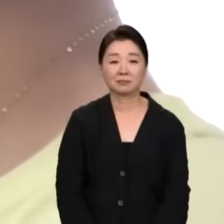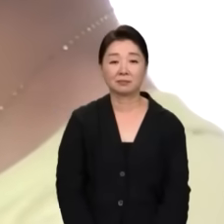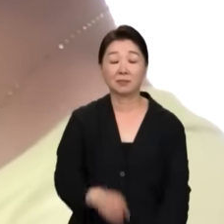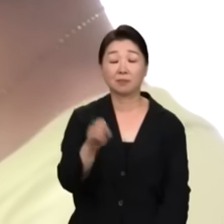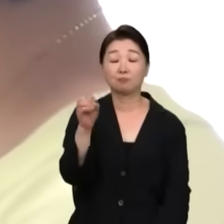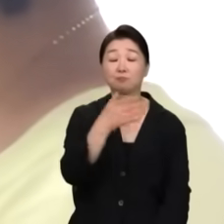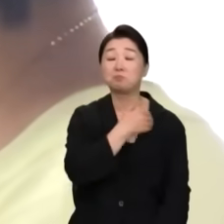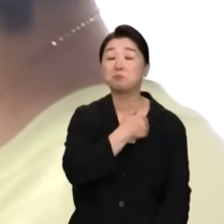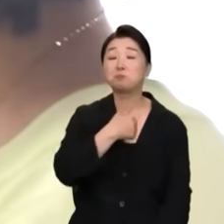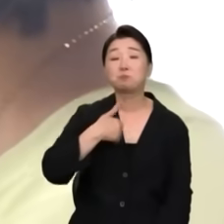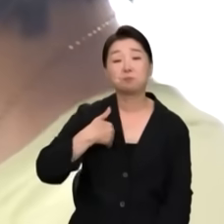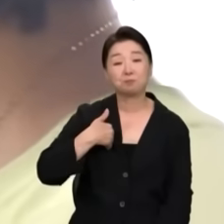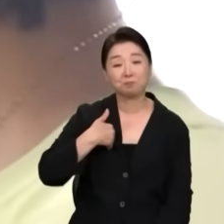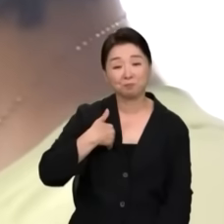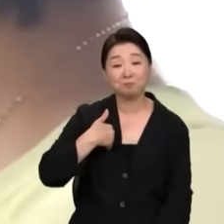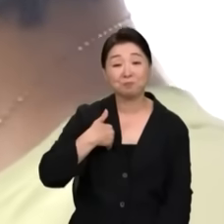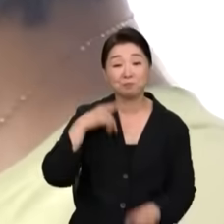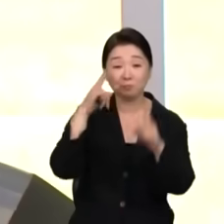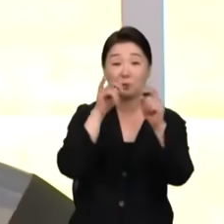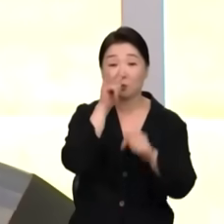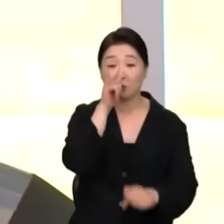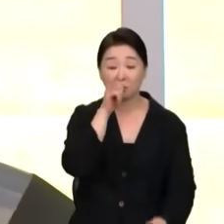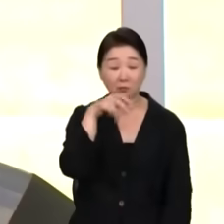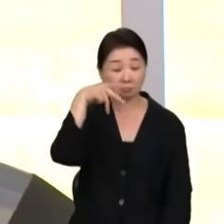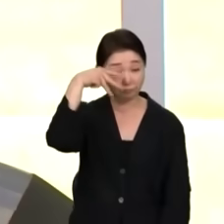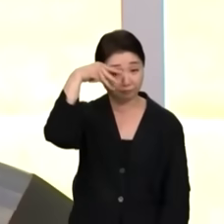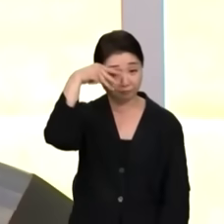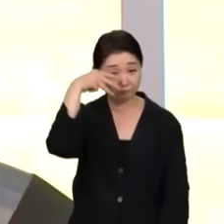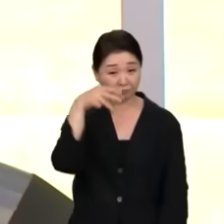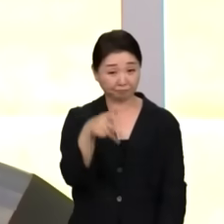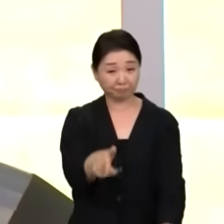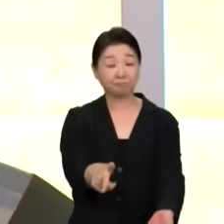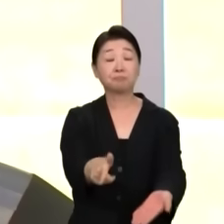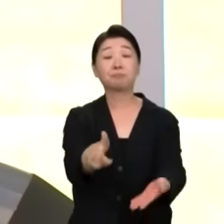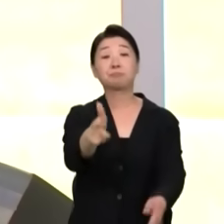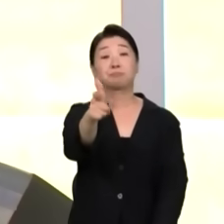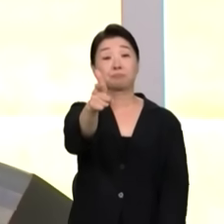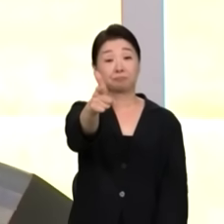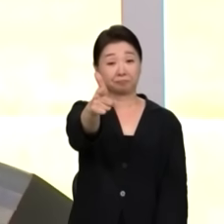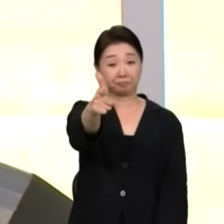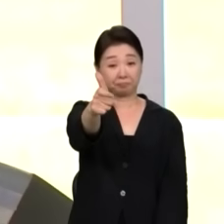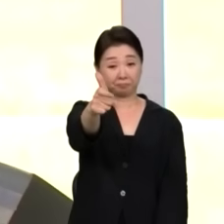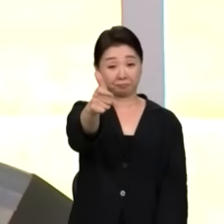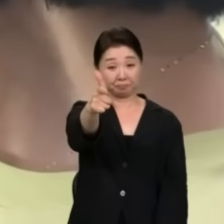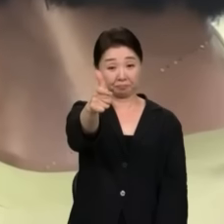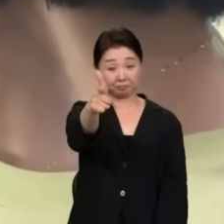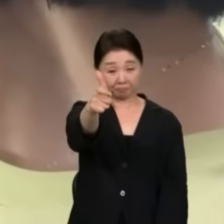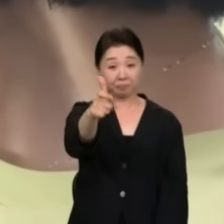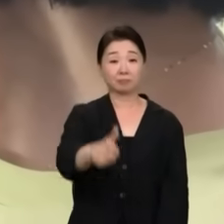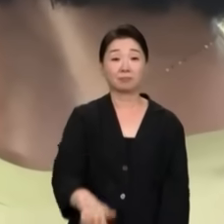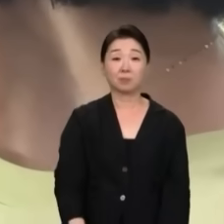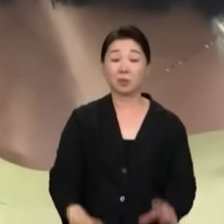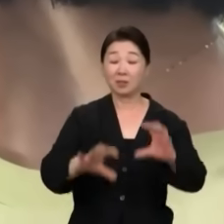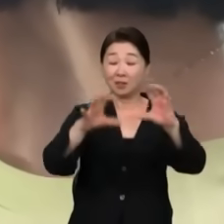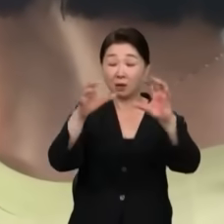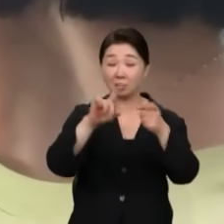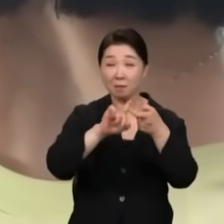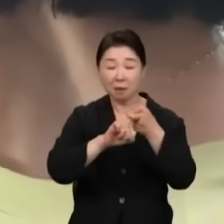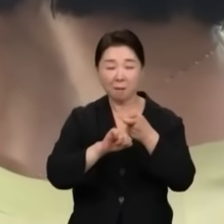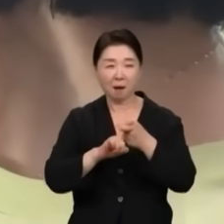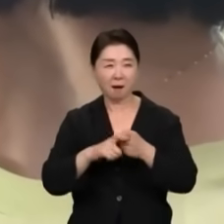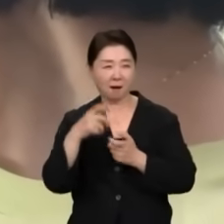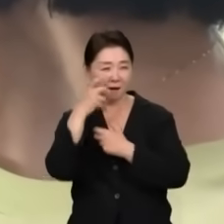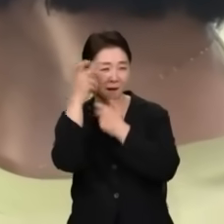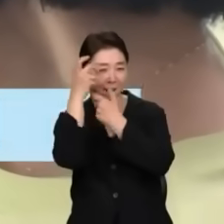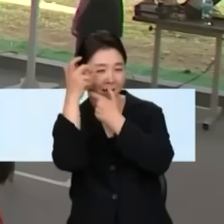여유로운 표정 경용 조중 경과 눈가리개를 쓴 채 턱을 치켜들고 관을 겨눕니다 전 세계 팬들의 마음을 훔친